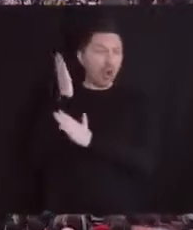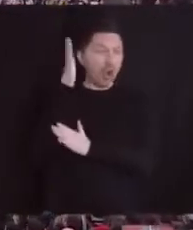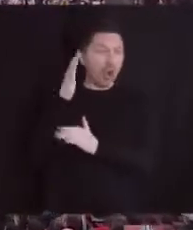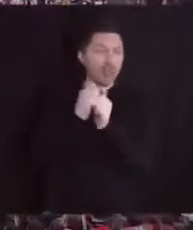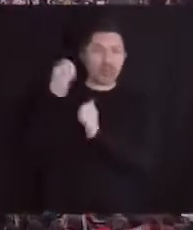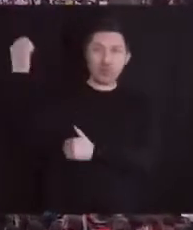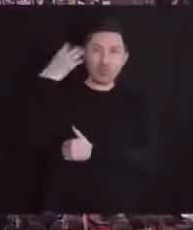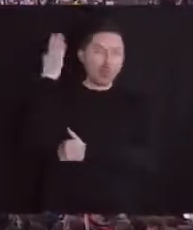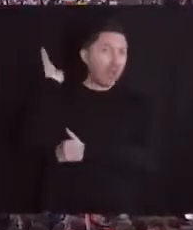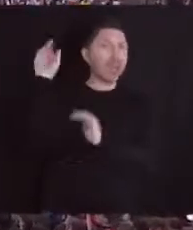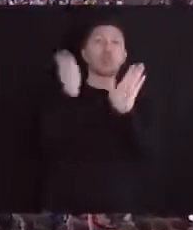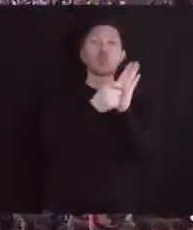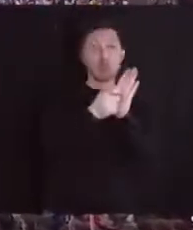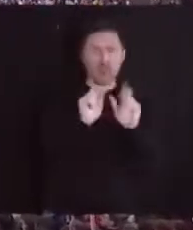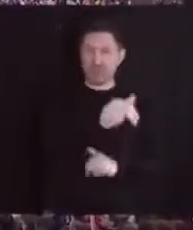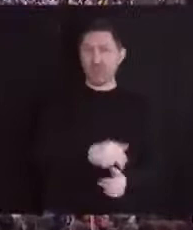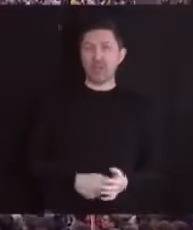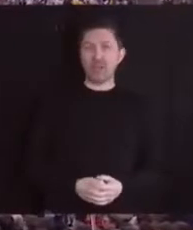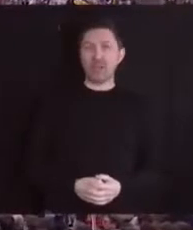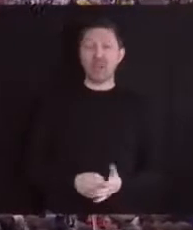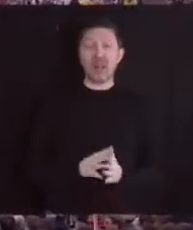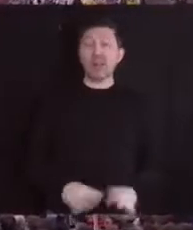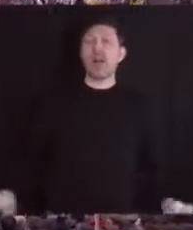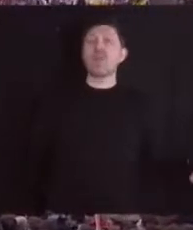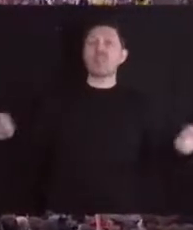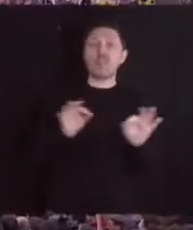meilleurs. Puissants de la terre,